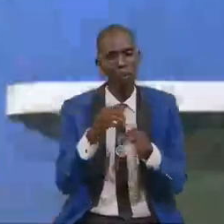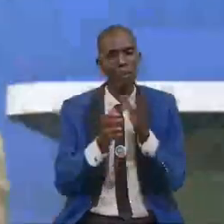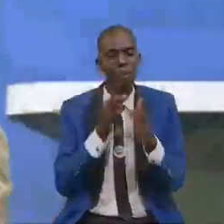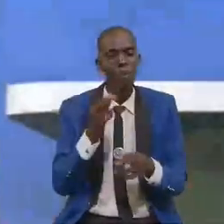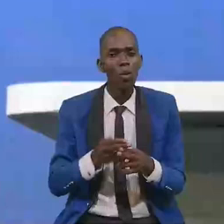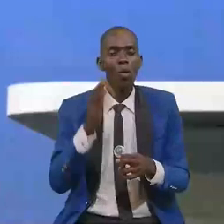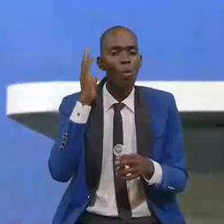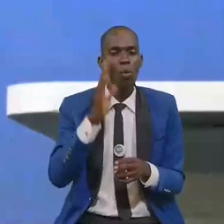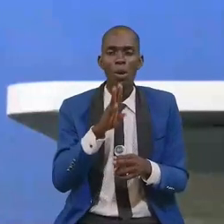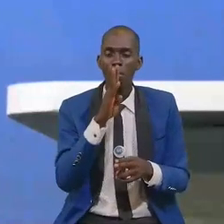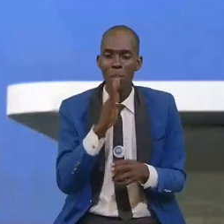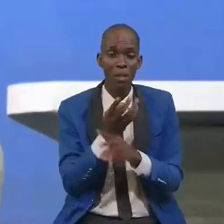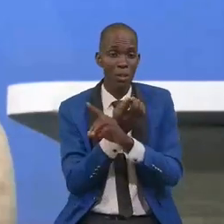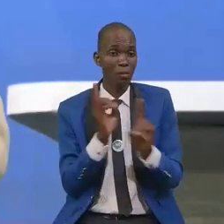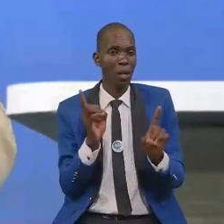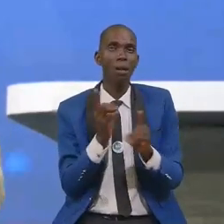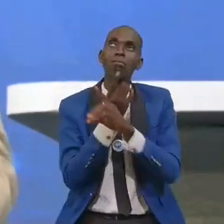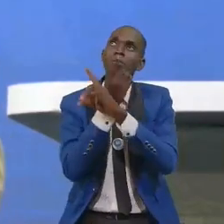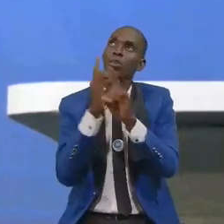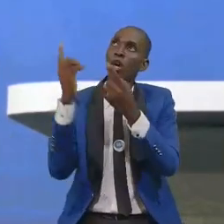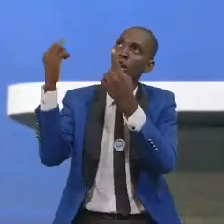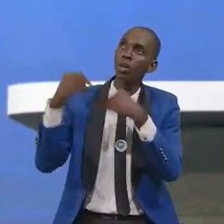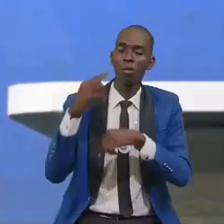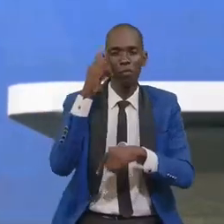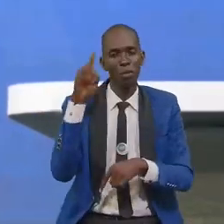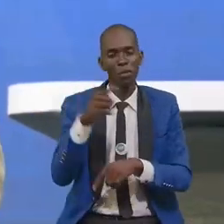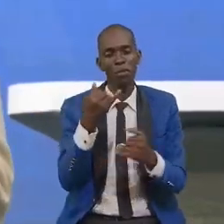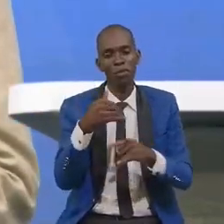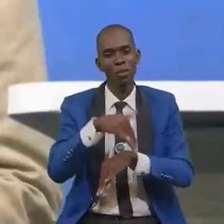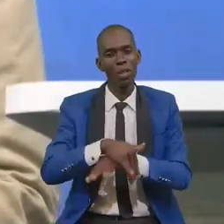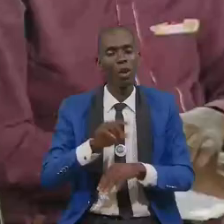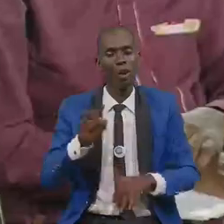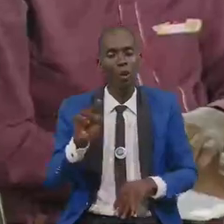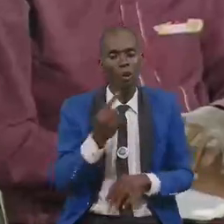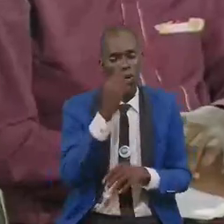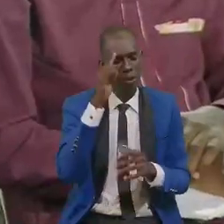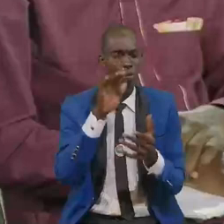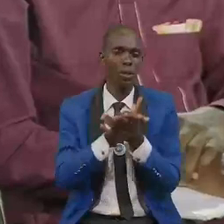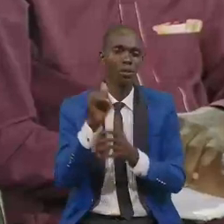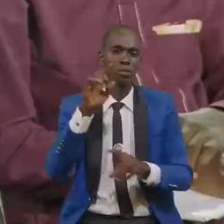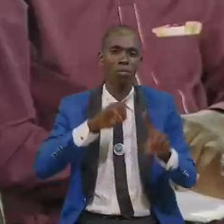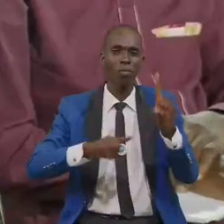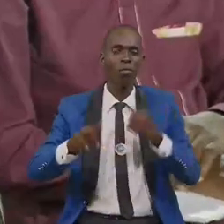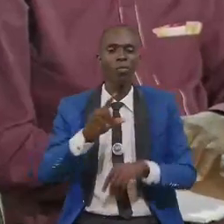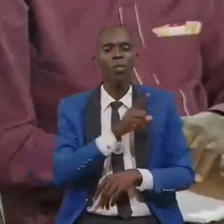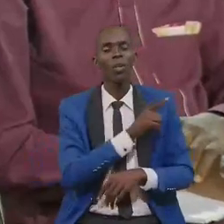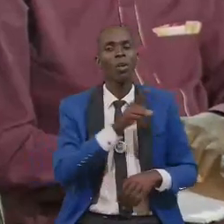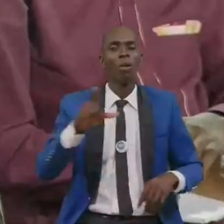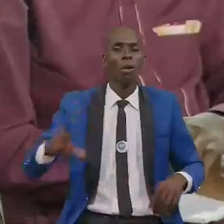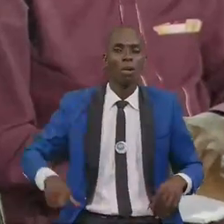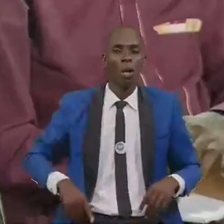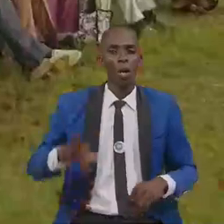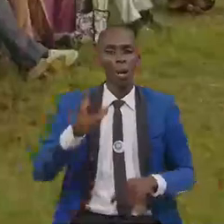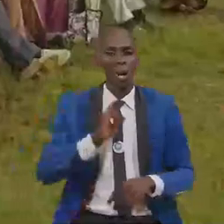délivrance est venue ce soir son croit seulement seigneur je crois Seigneur je